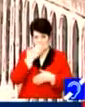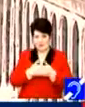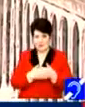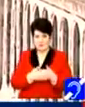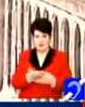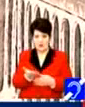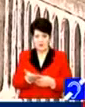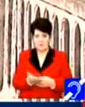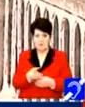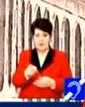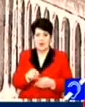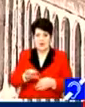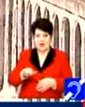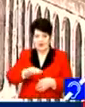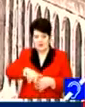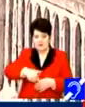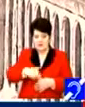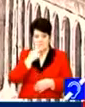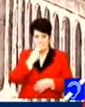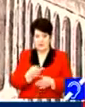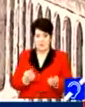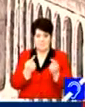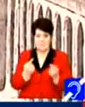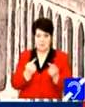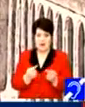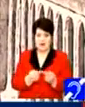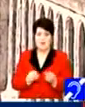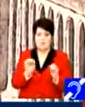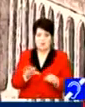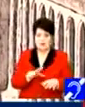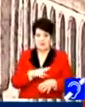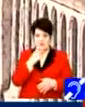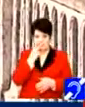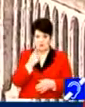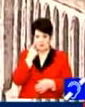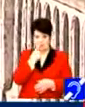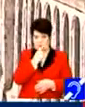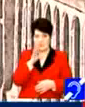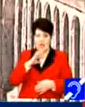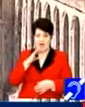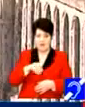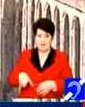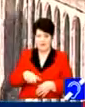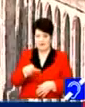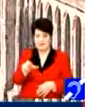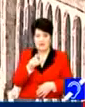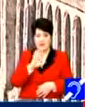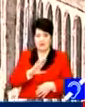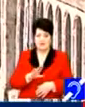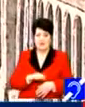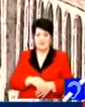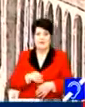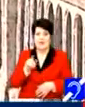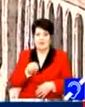de beton stau să cadă, iar găurile formate sunt atât de mari încât poate fi văzută apa din râul Bâc care trece pe sub acest